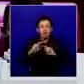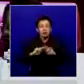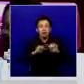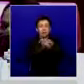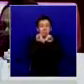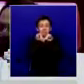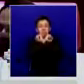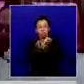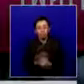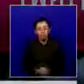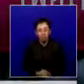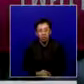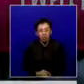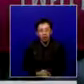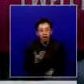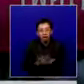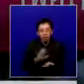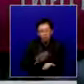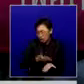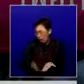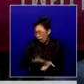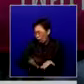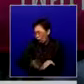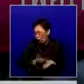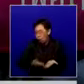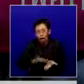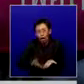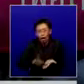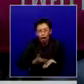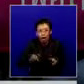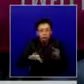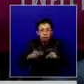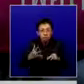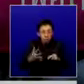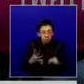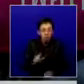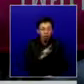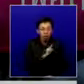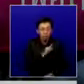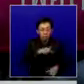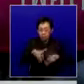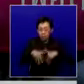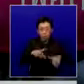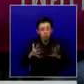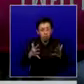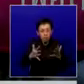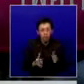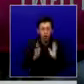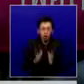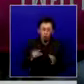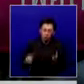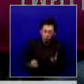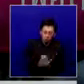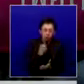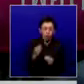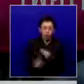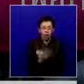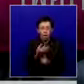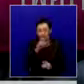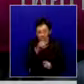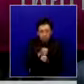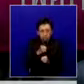งสิ้นท่านผ่านงบประมาณอย่างสะดวกไม่มีการตรวจสอบไม่รับผิดชอบประชาชนต้องสูญเสียโอกาสในการทำมาห